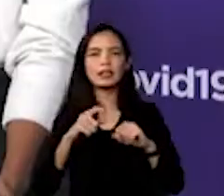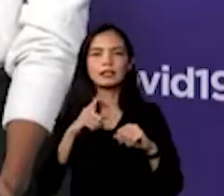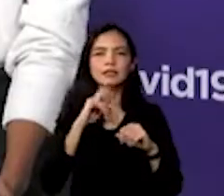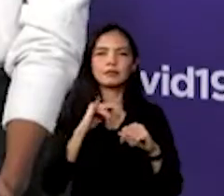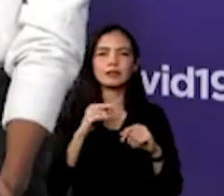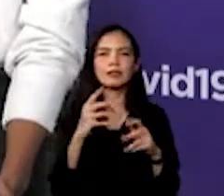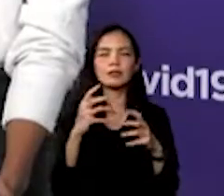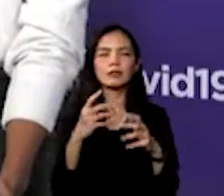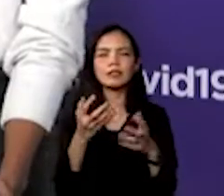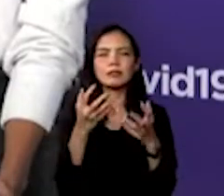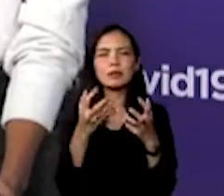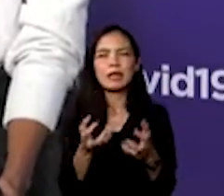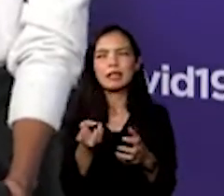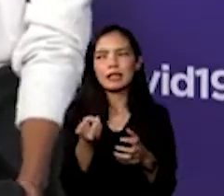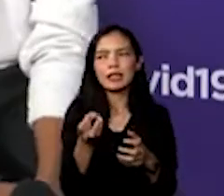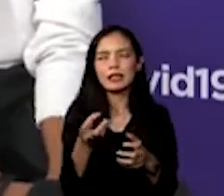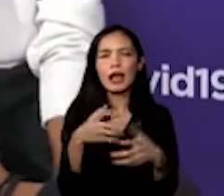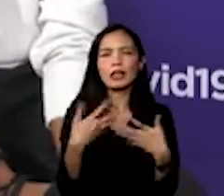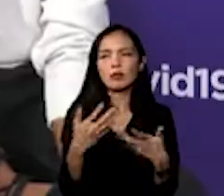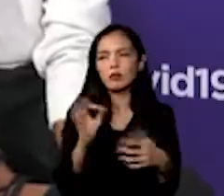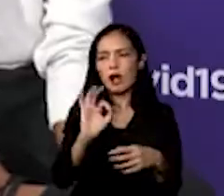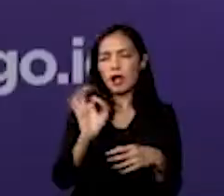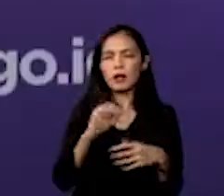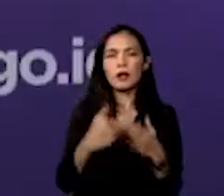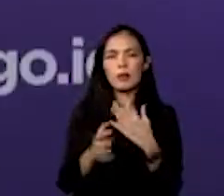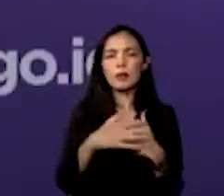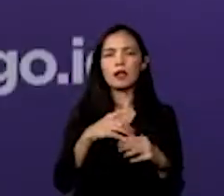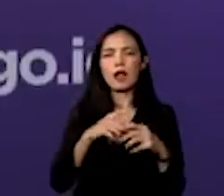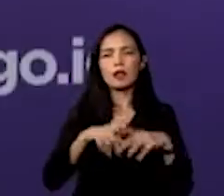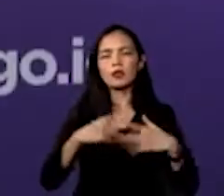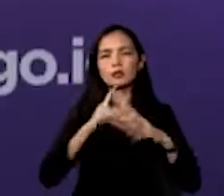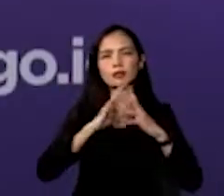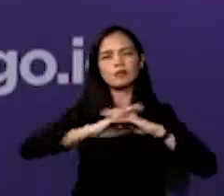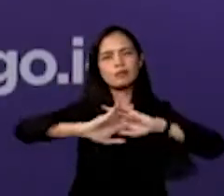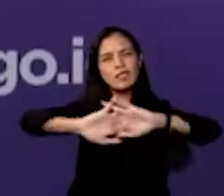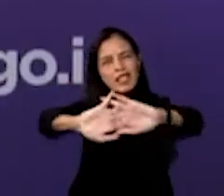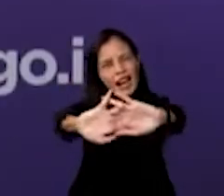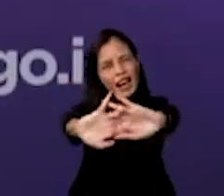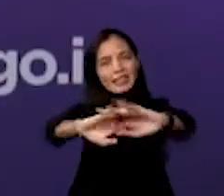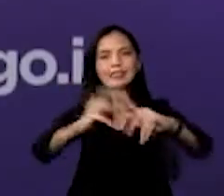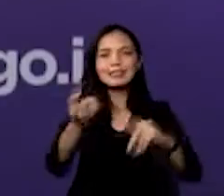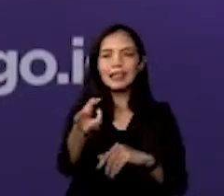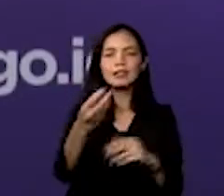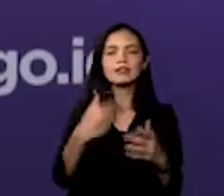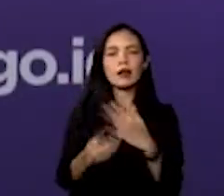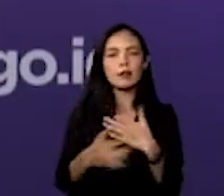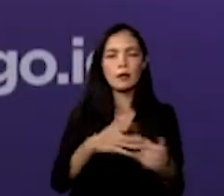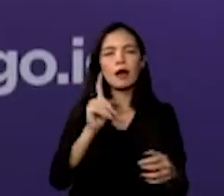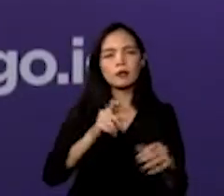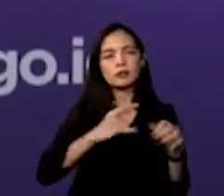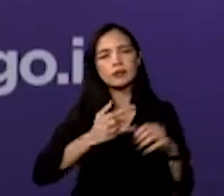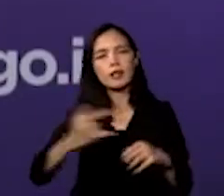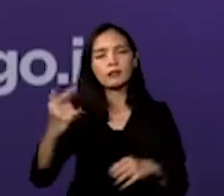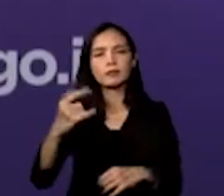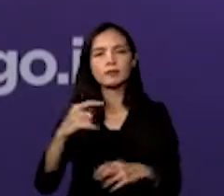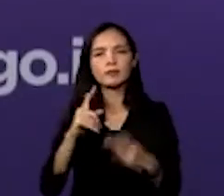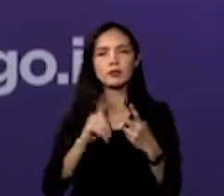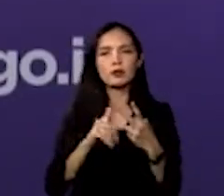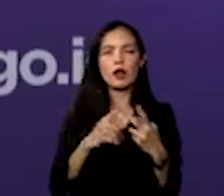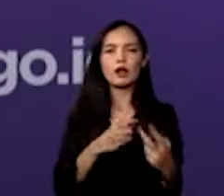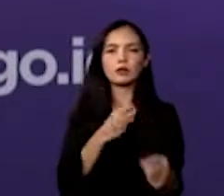stretchingstching itu harus tetap dilakukan ya kedua untuk ee kardioesirasi untuk jantung